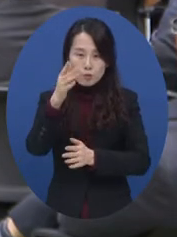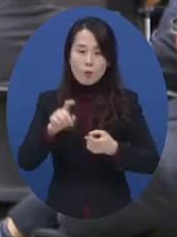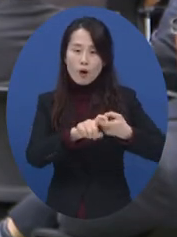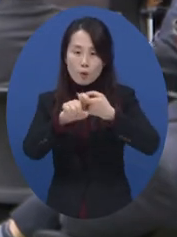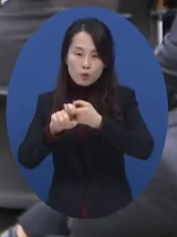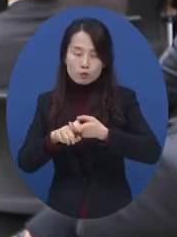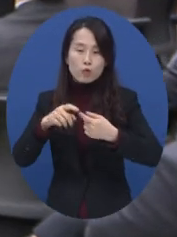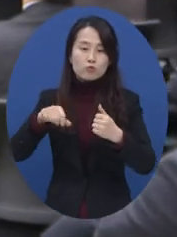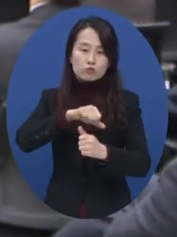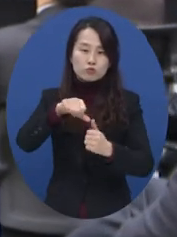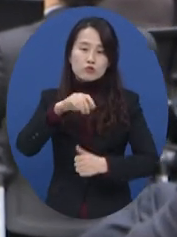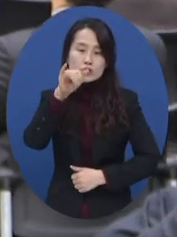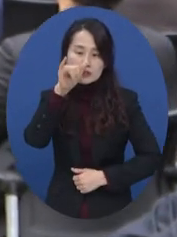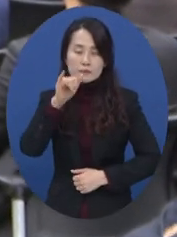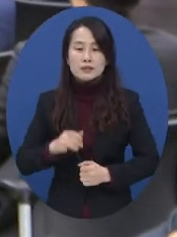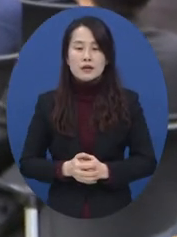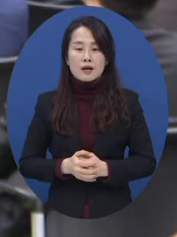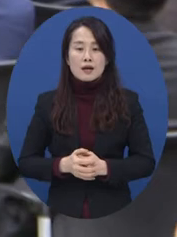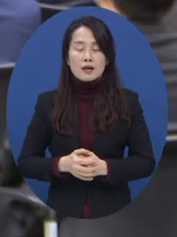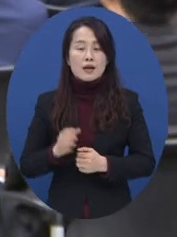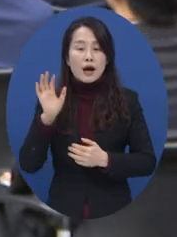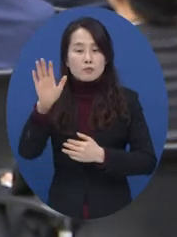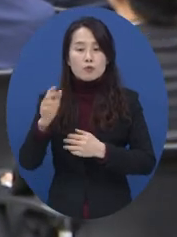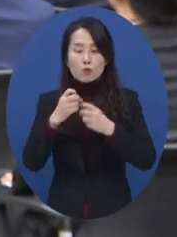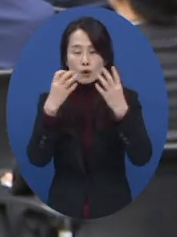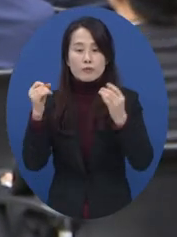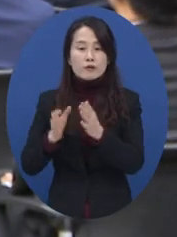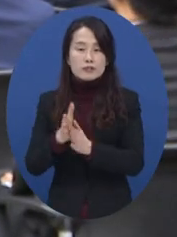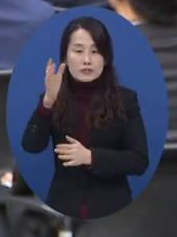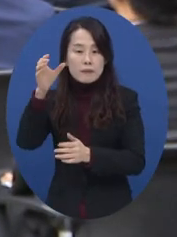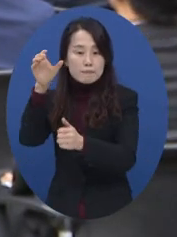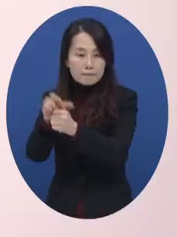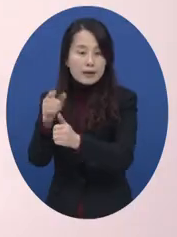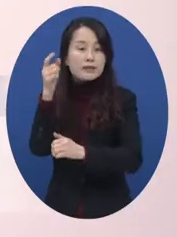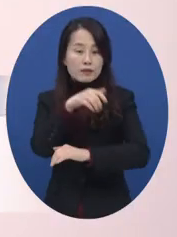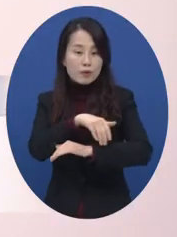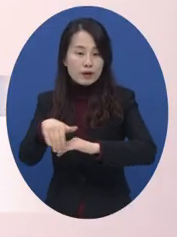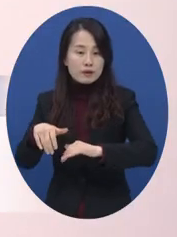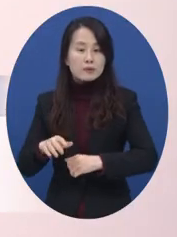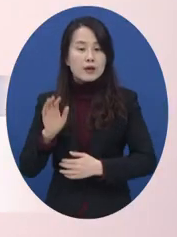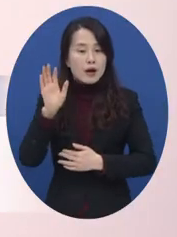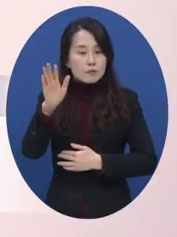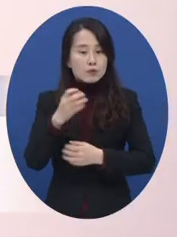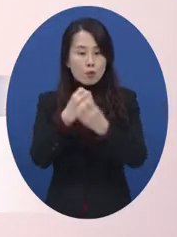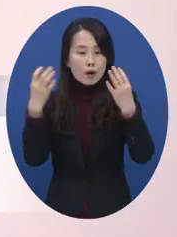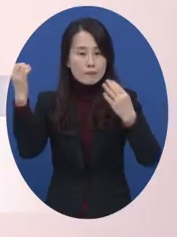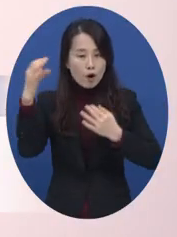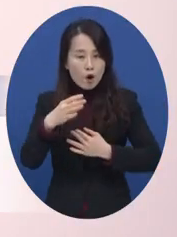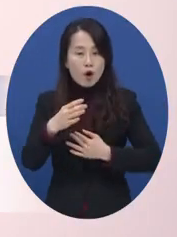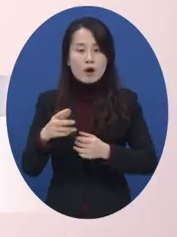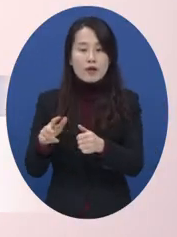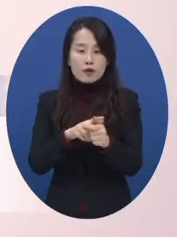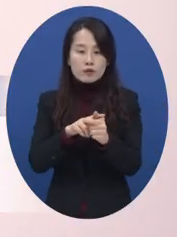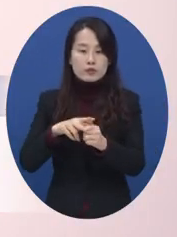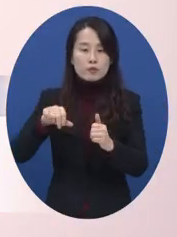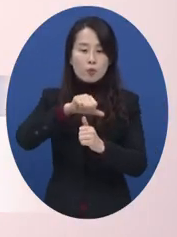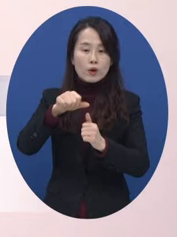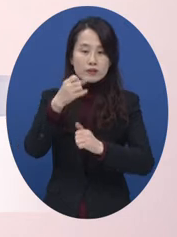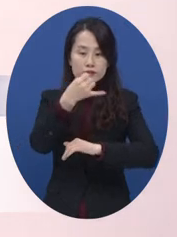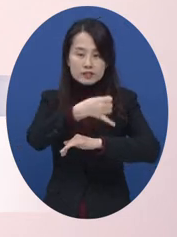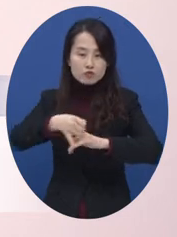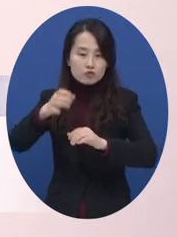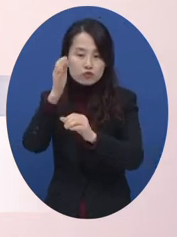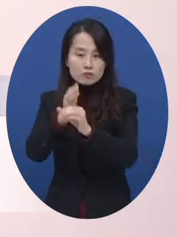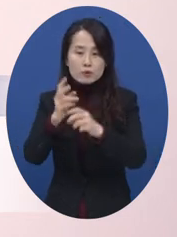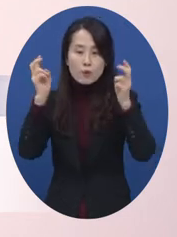노하우를 전수한 후 광명시에 인계해 자체 추진하도록 할 예정입니다. 광명에서 앞으로 콘텐츠와 환경